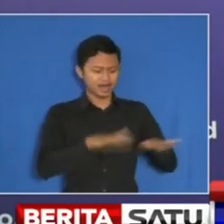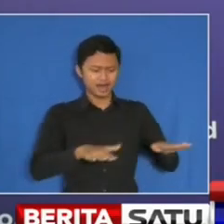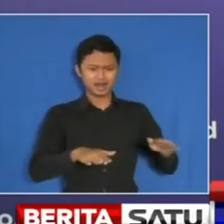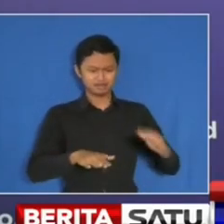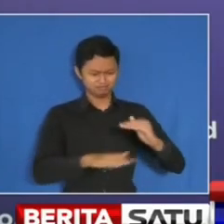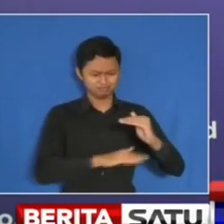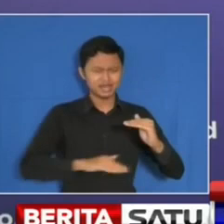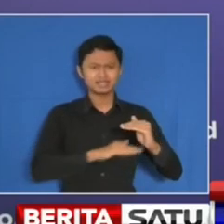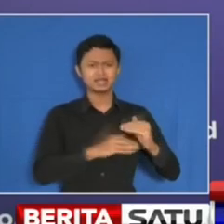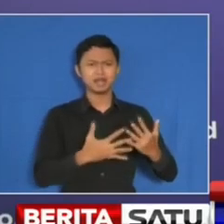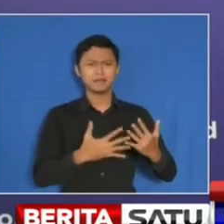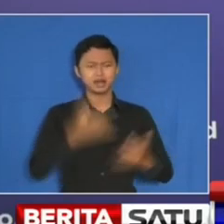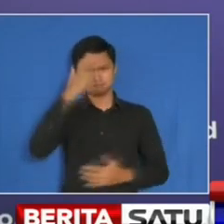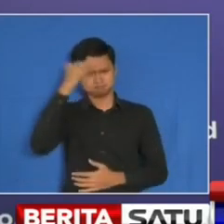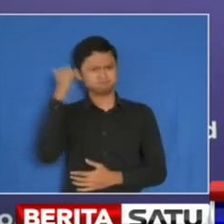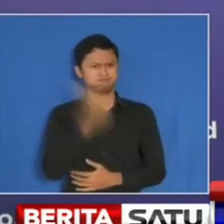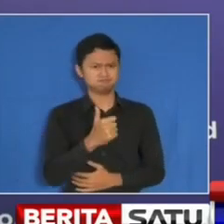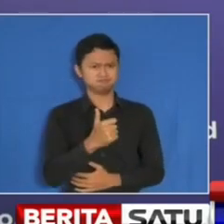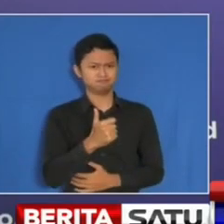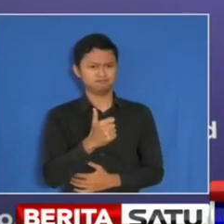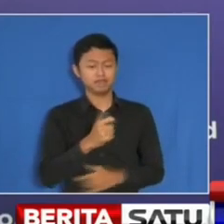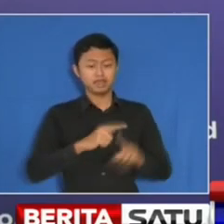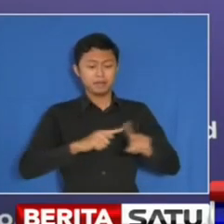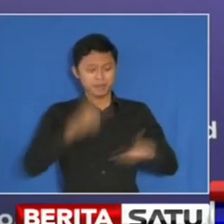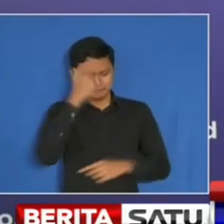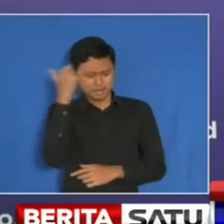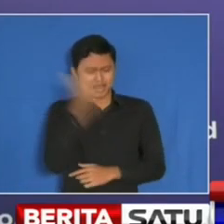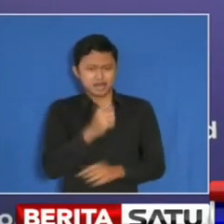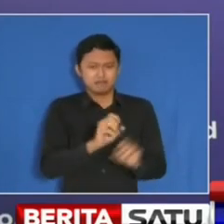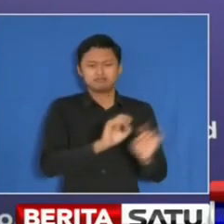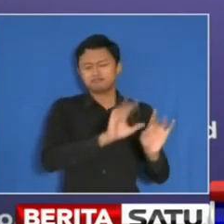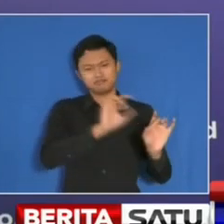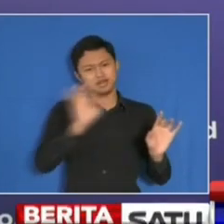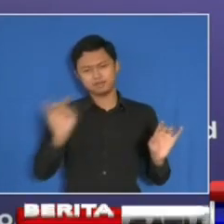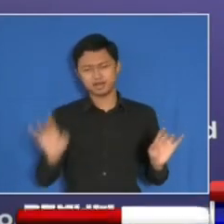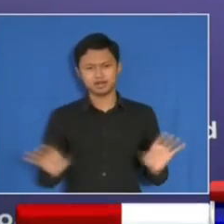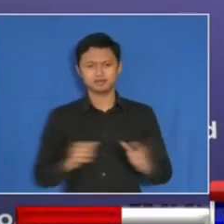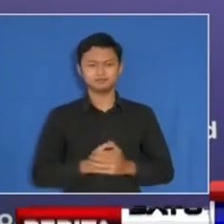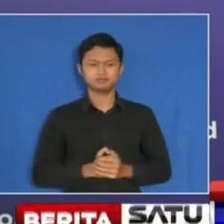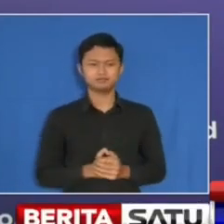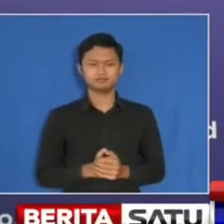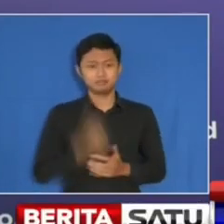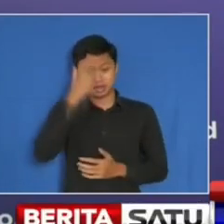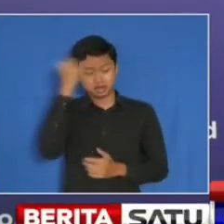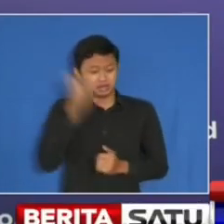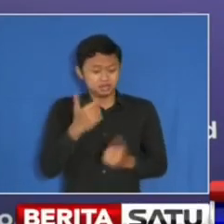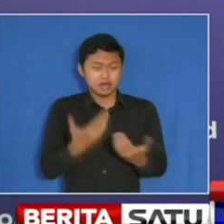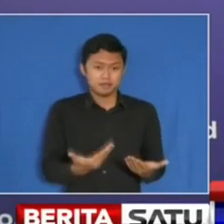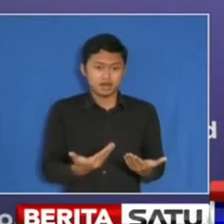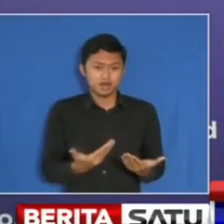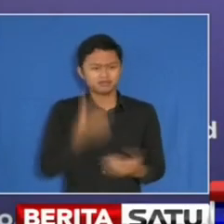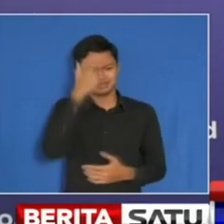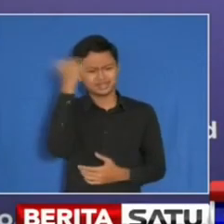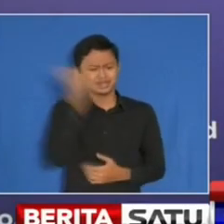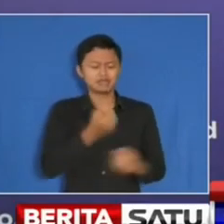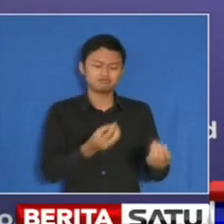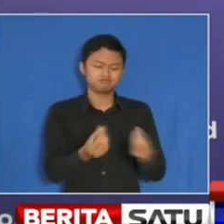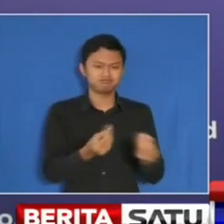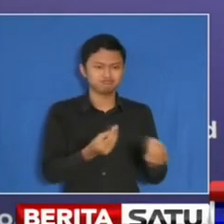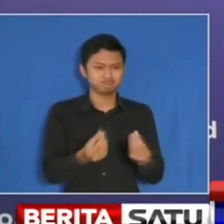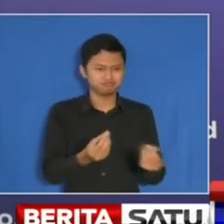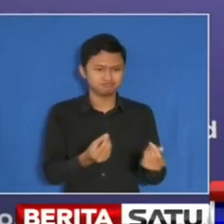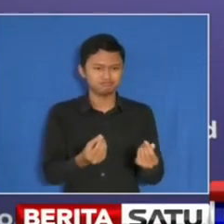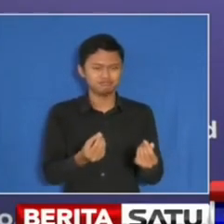anak cerdas. Hanya cerdasnya masing-masing berbeda. Bisa cerdas apa? Cerdas angka,